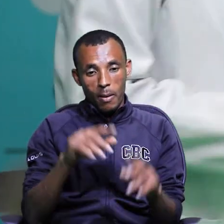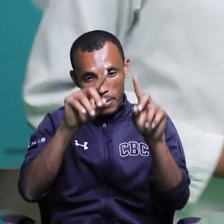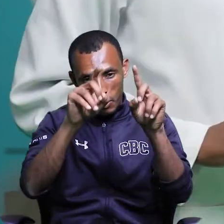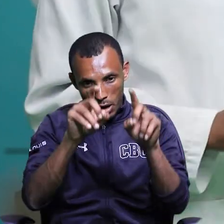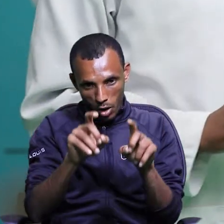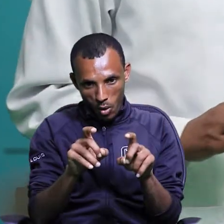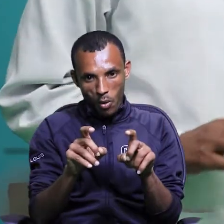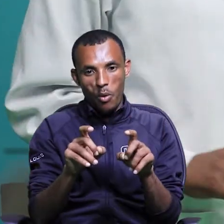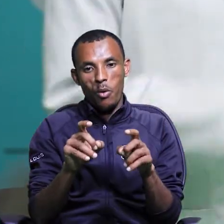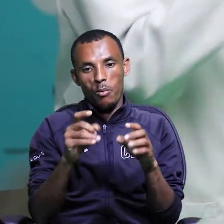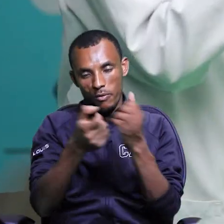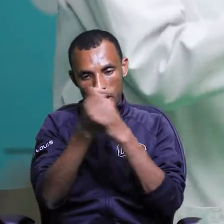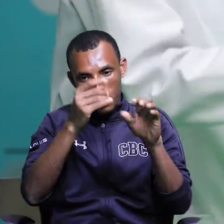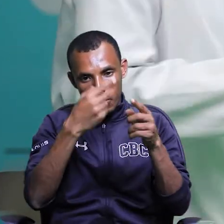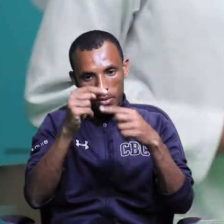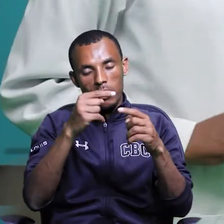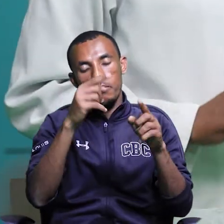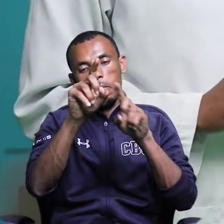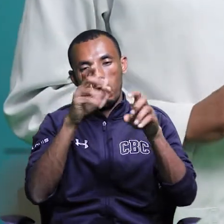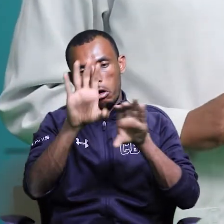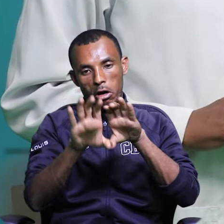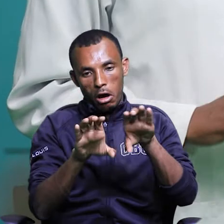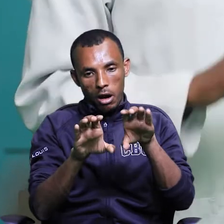ምርመራዊ ለችግሮቹ መፍትሄ ለማምጣት ምርመራዊ ይካሄዳል።